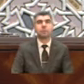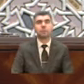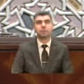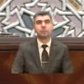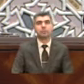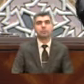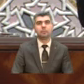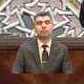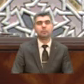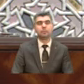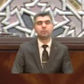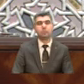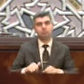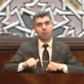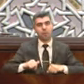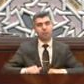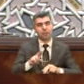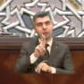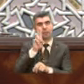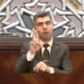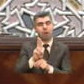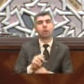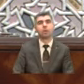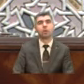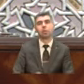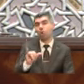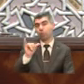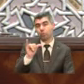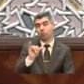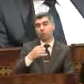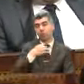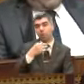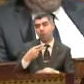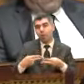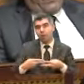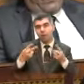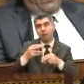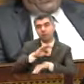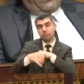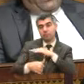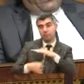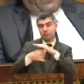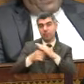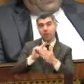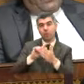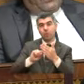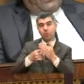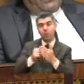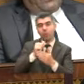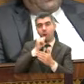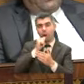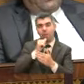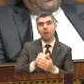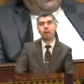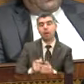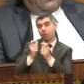النائب. سيد الوزير، نسائلكم حول مصير بعض الصفقات العمومية التي أطلقها المكتب الوطني للكهرباء والماء الصالح